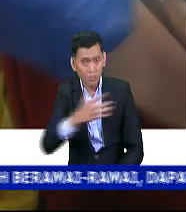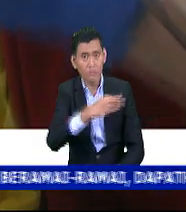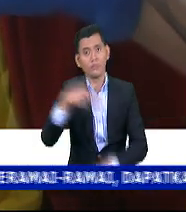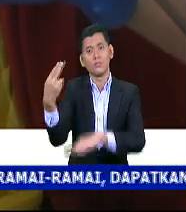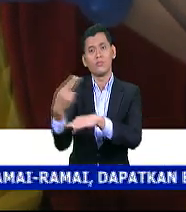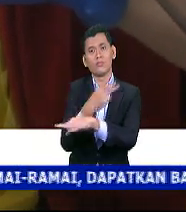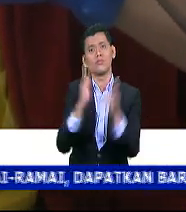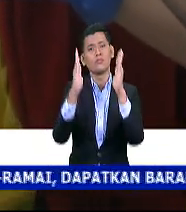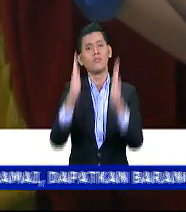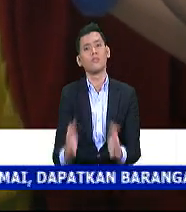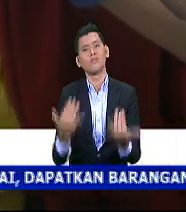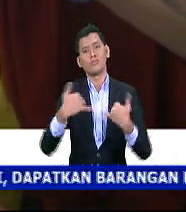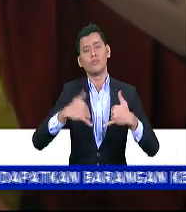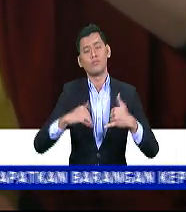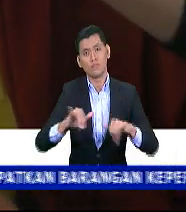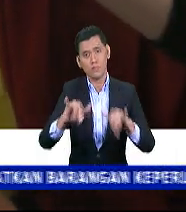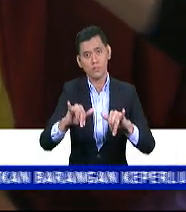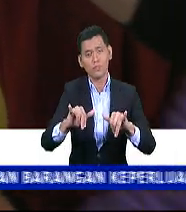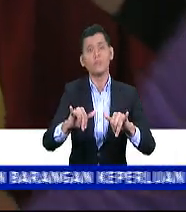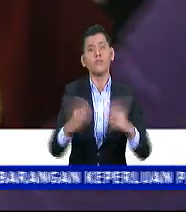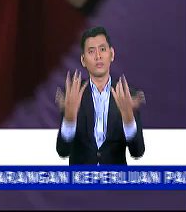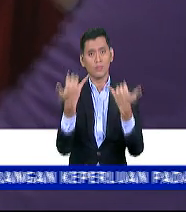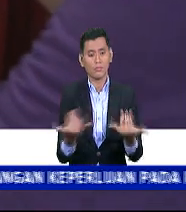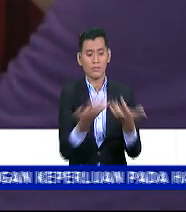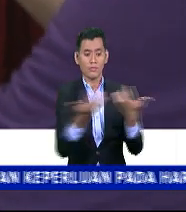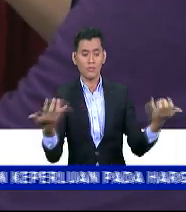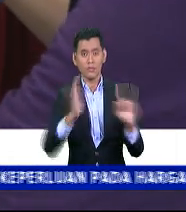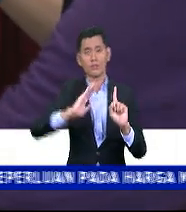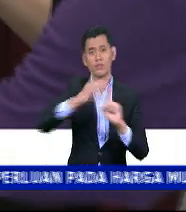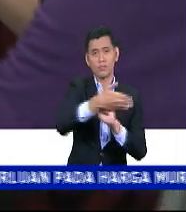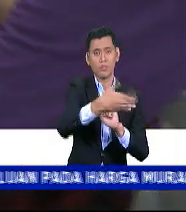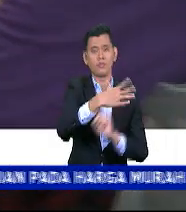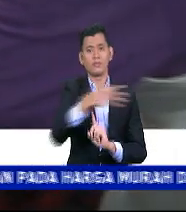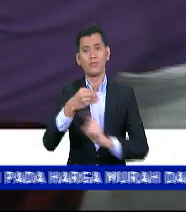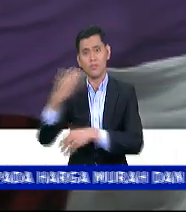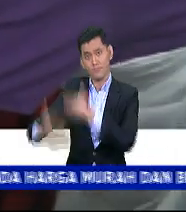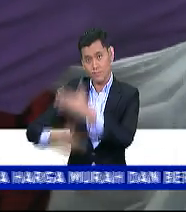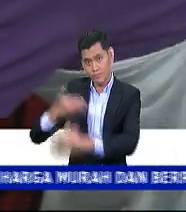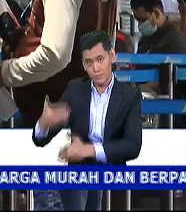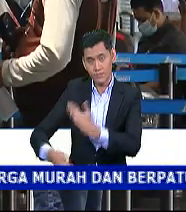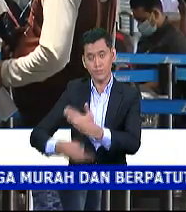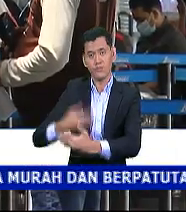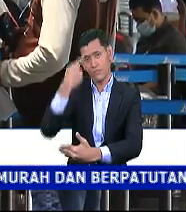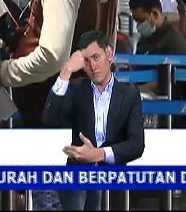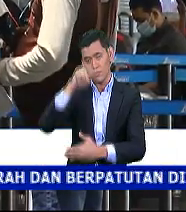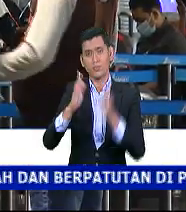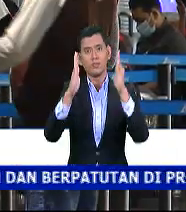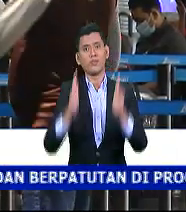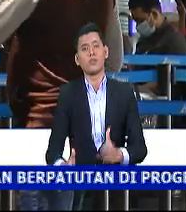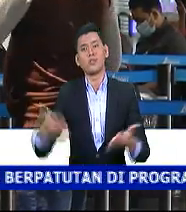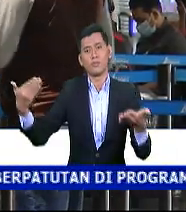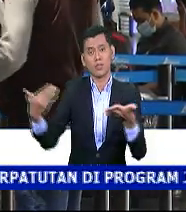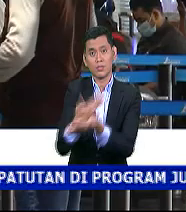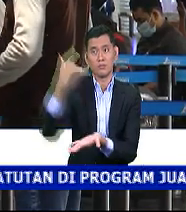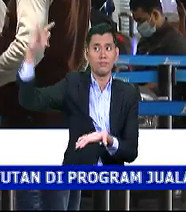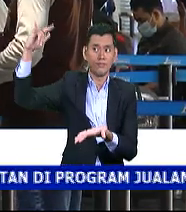ke atas mereka yang sedang menjalani pengasingan dan kuarantin. Bagaimanapun, prosedur sedia ada bagi pengurusan pengembara yang baru tiba ke